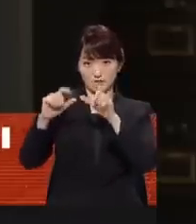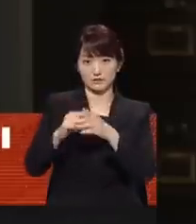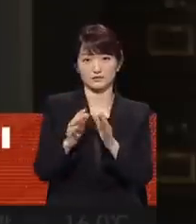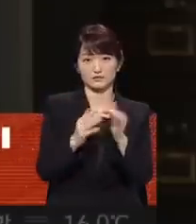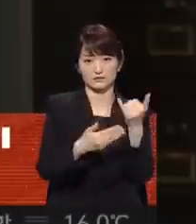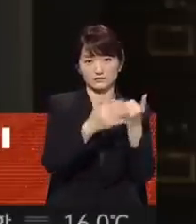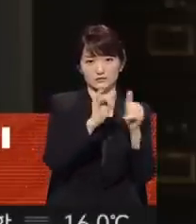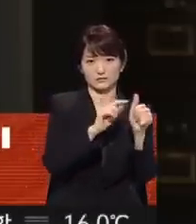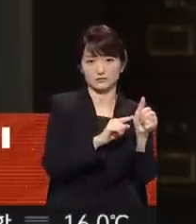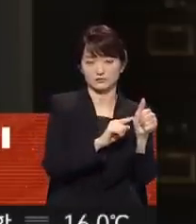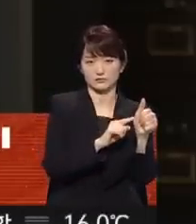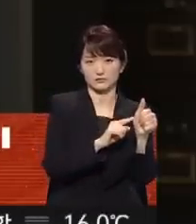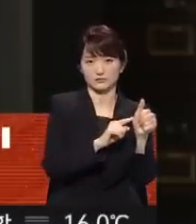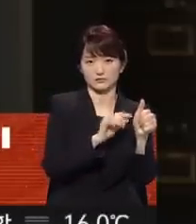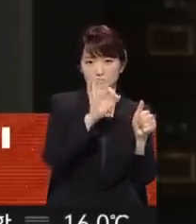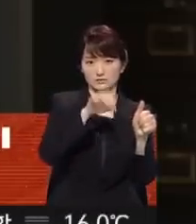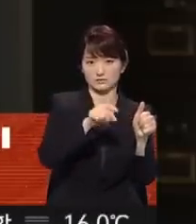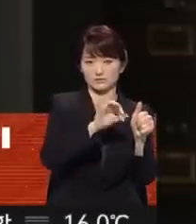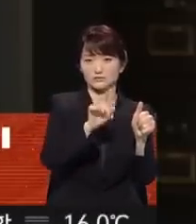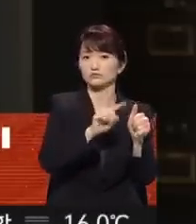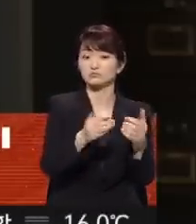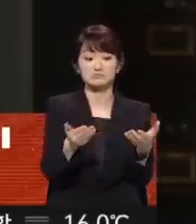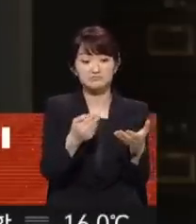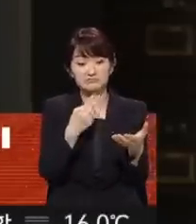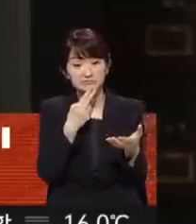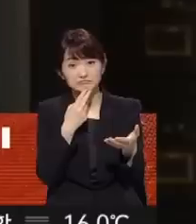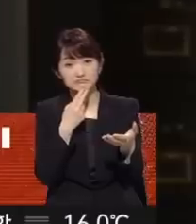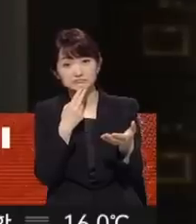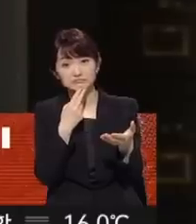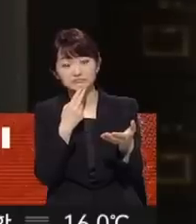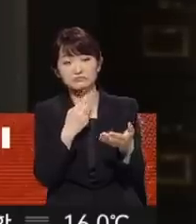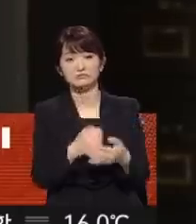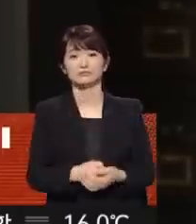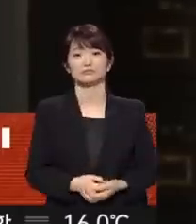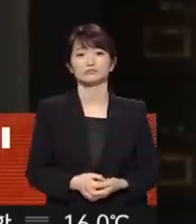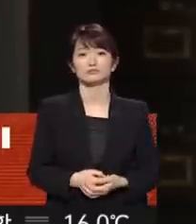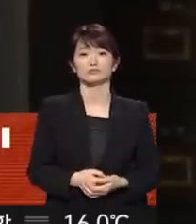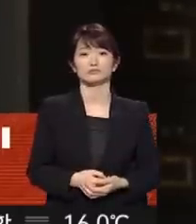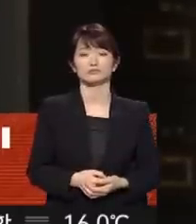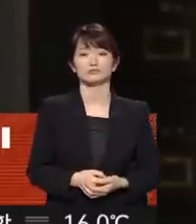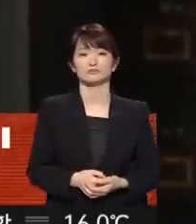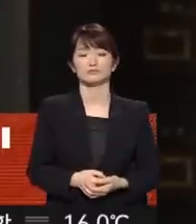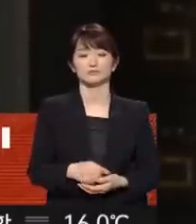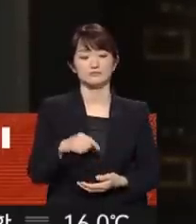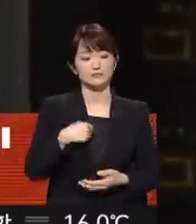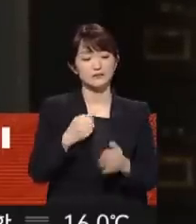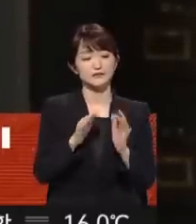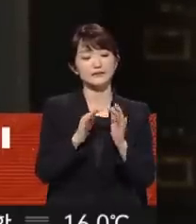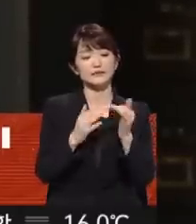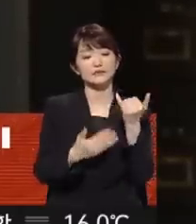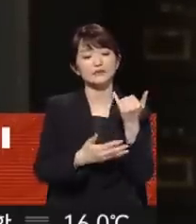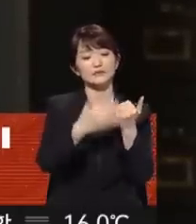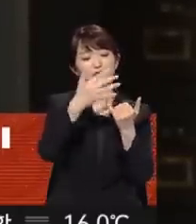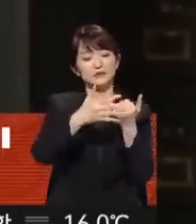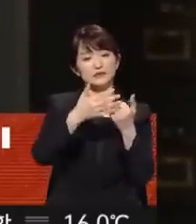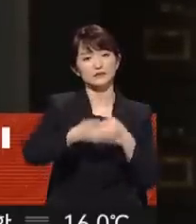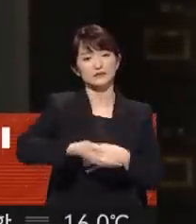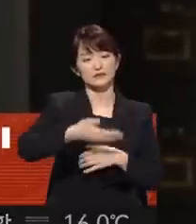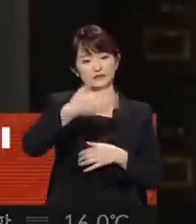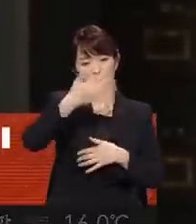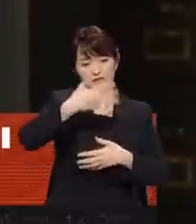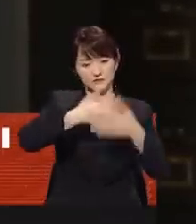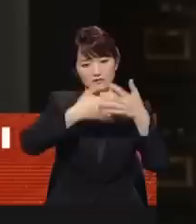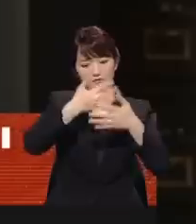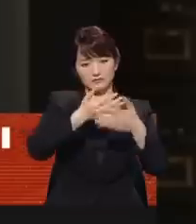웅이 유튜버 아무 일도 없었다는 듯이 꾸준히 그 자기 유튜브 채널에 업로드를 했습니다.